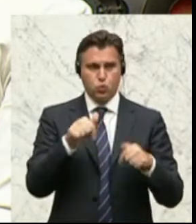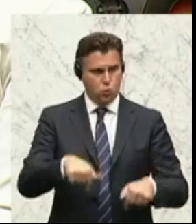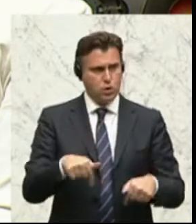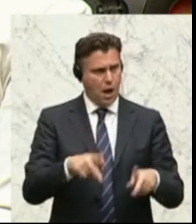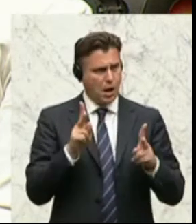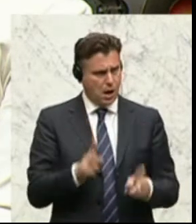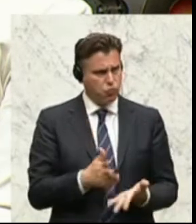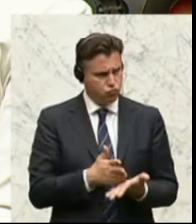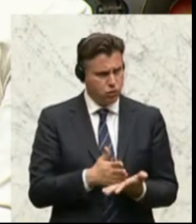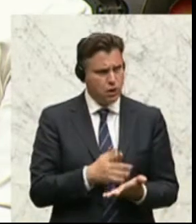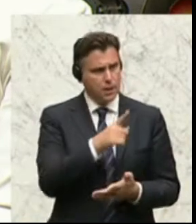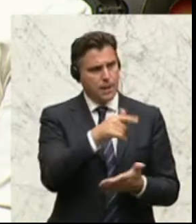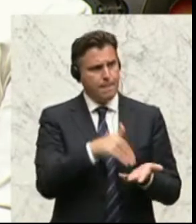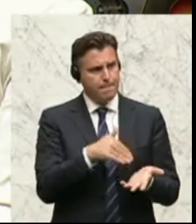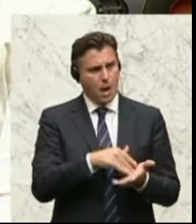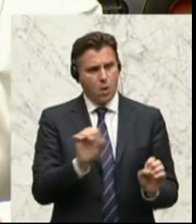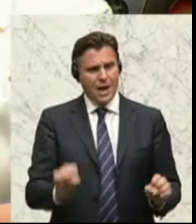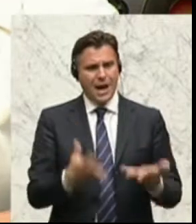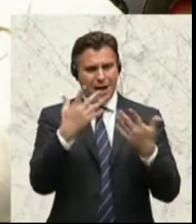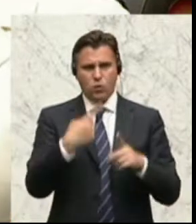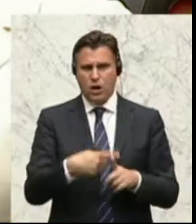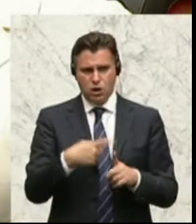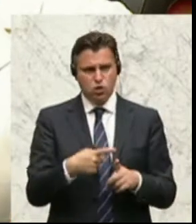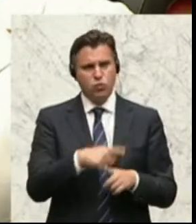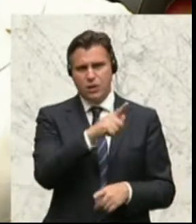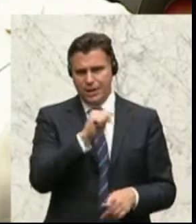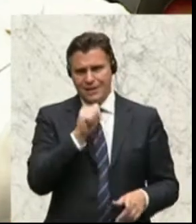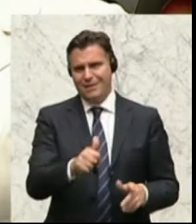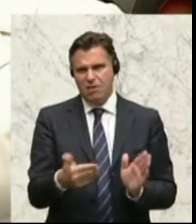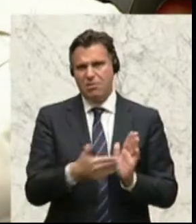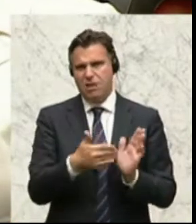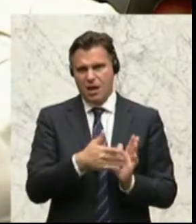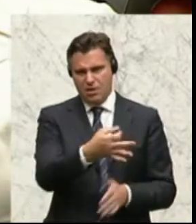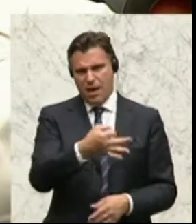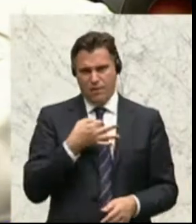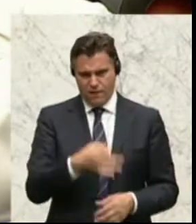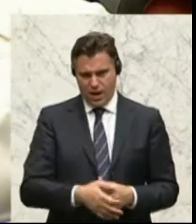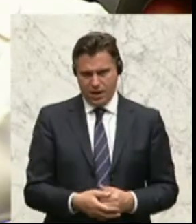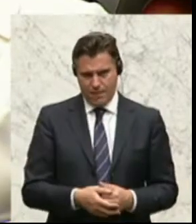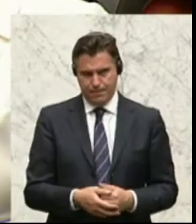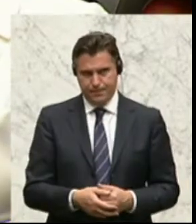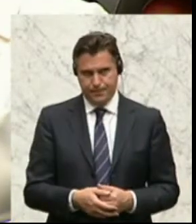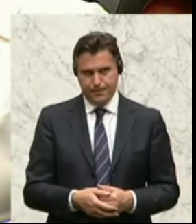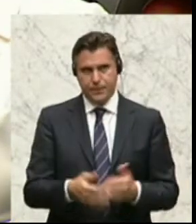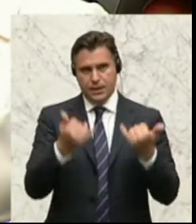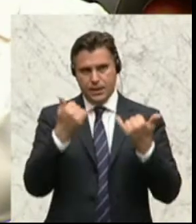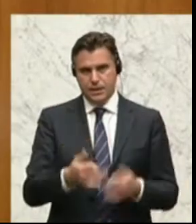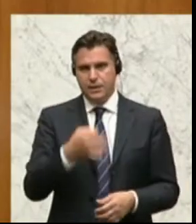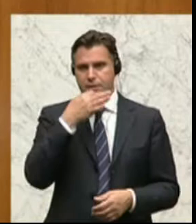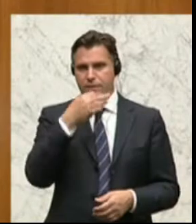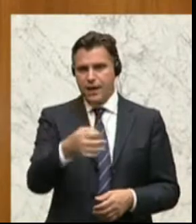Sie eine Aktuelle Stunde wählen und nicht eine dringliche Anfrage. Ich komme zu den Fragen Nummer 1 bis